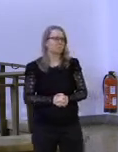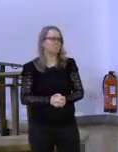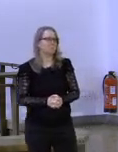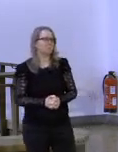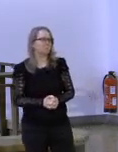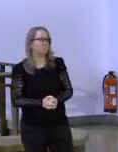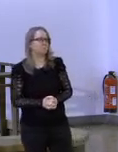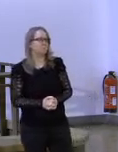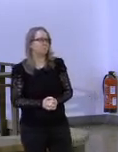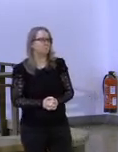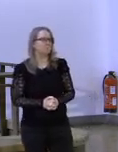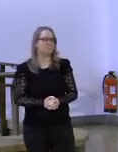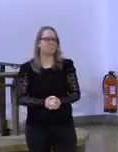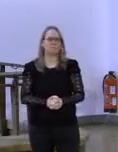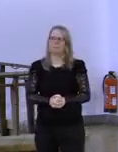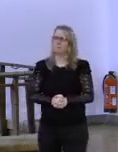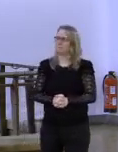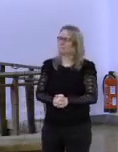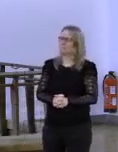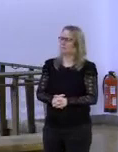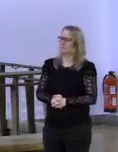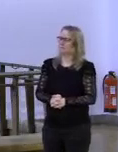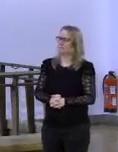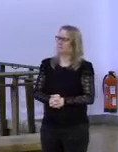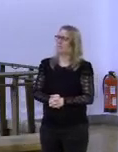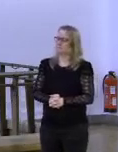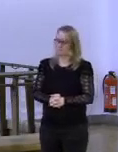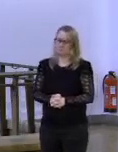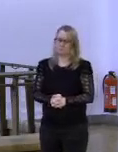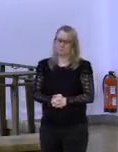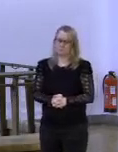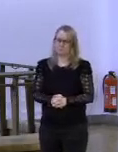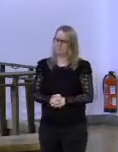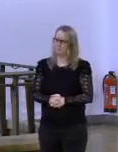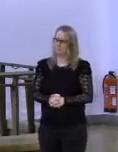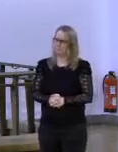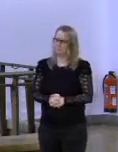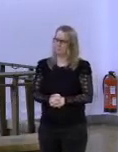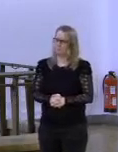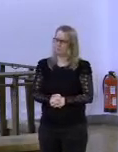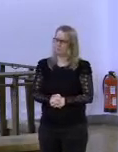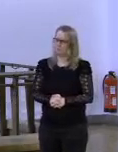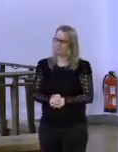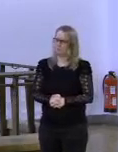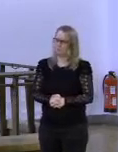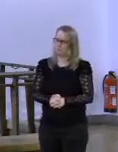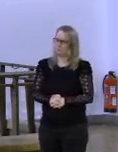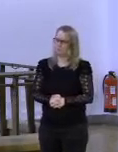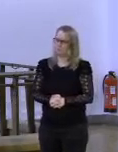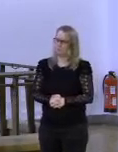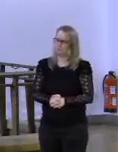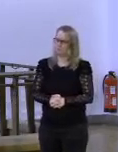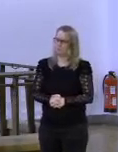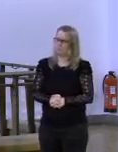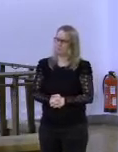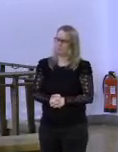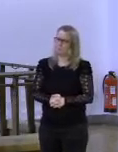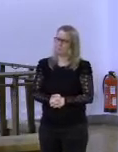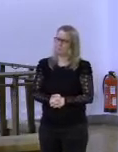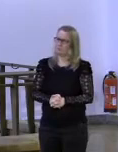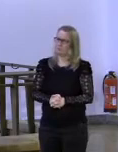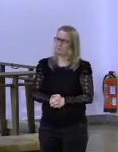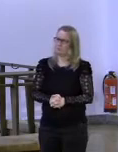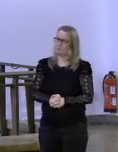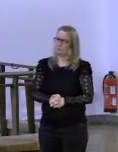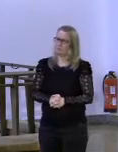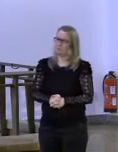giver en livet. Hvis man sådan en dag har været udenfor hele dagen, eller man har spillet fodbold, eller man har knoklet afsted, og